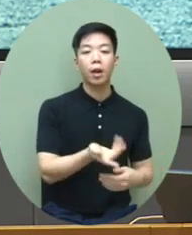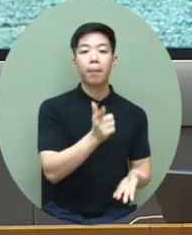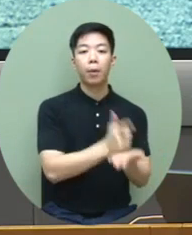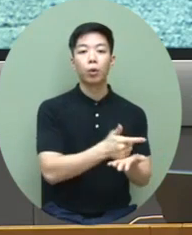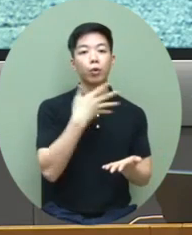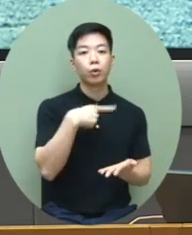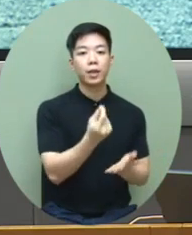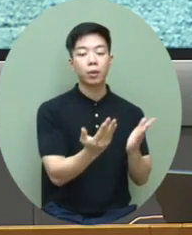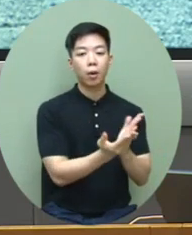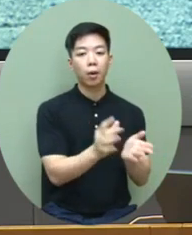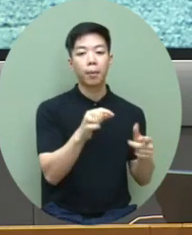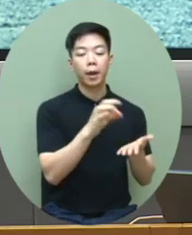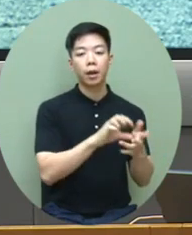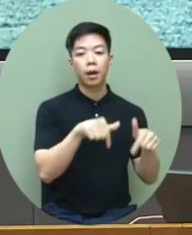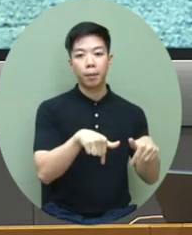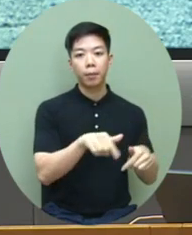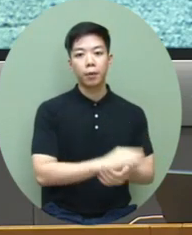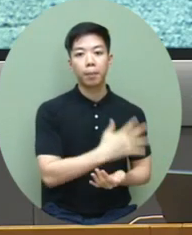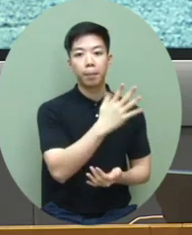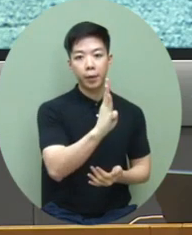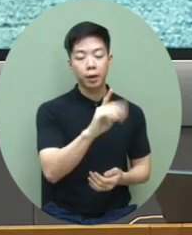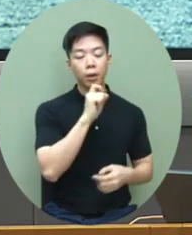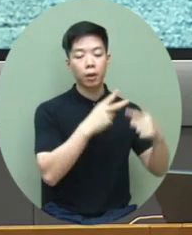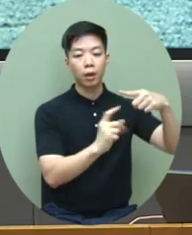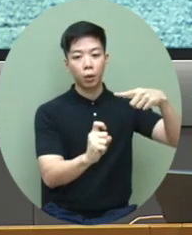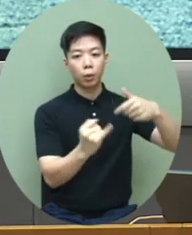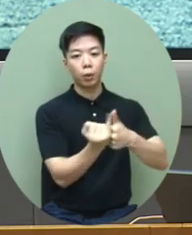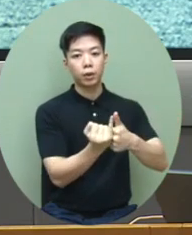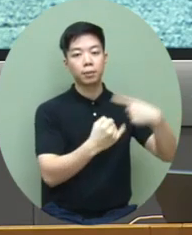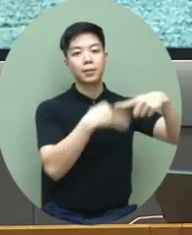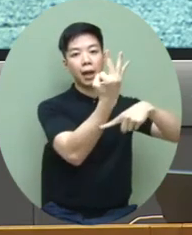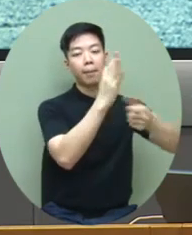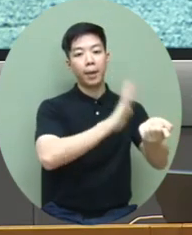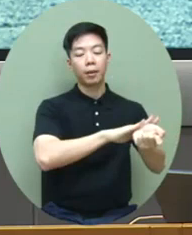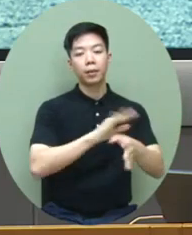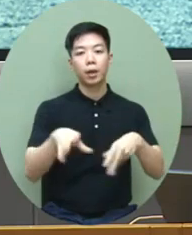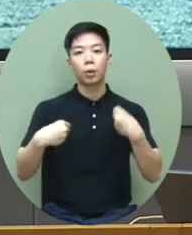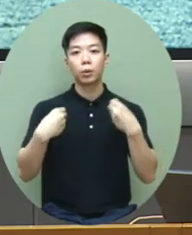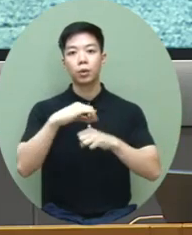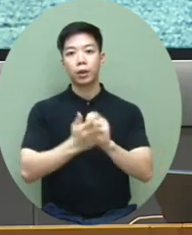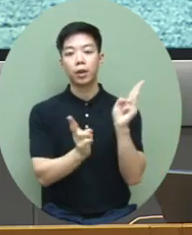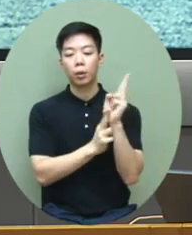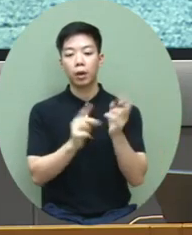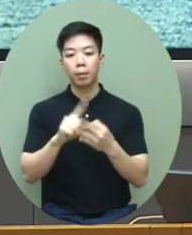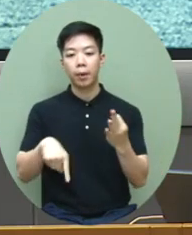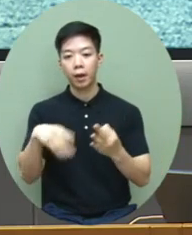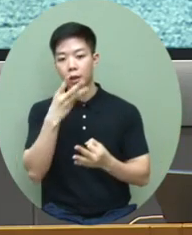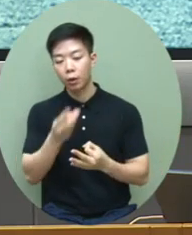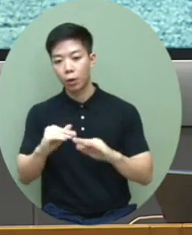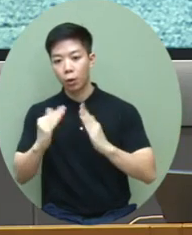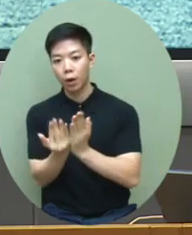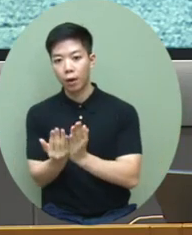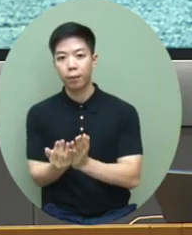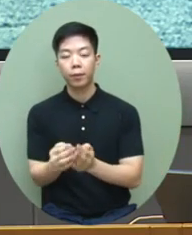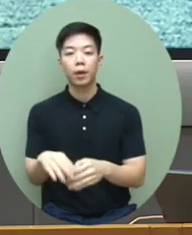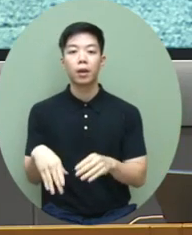就有5B班嘅29位學生，有3位確診啦。救世軍月明幼兒學校嘅低班，